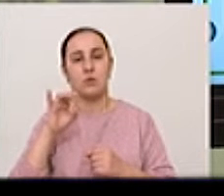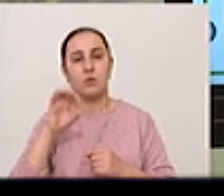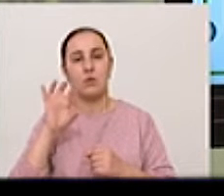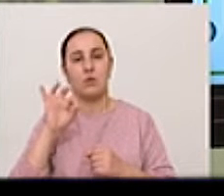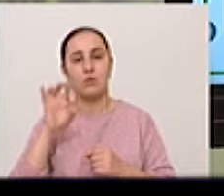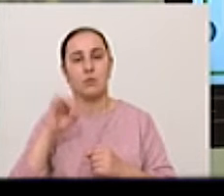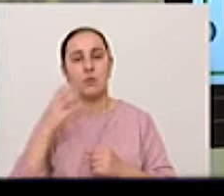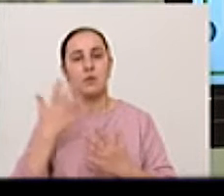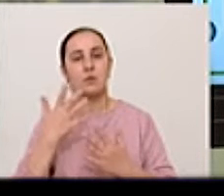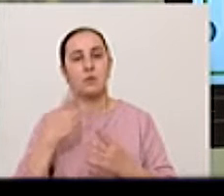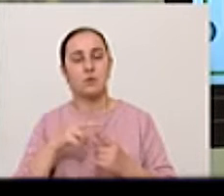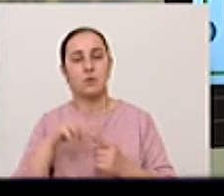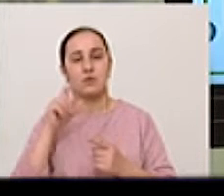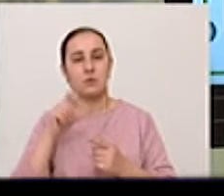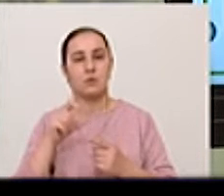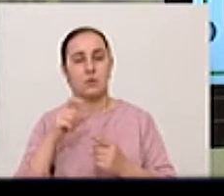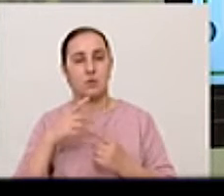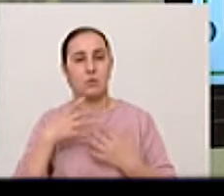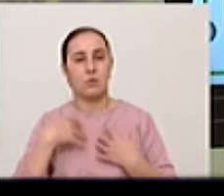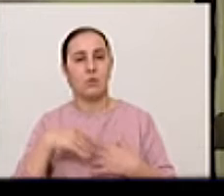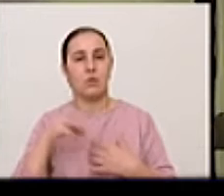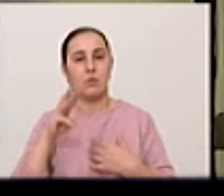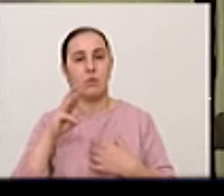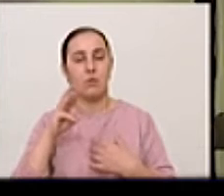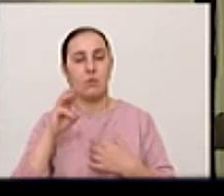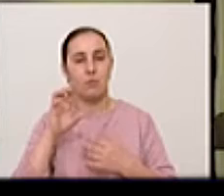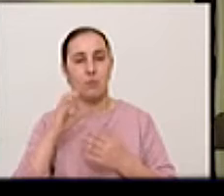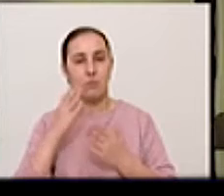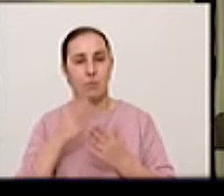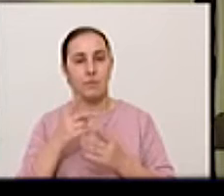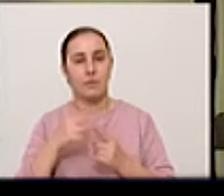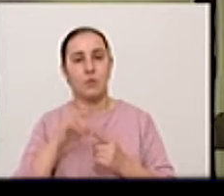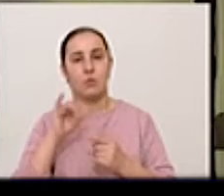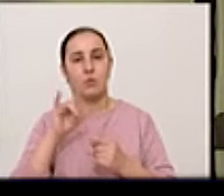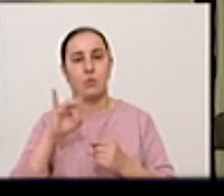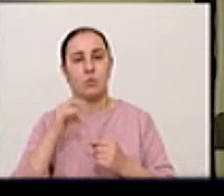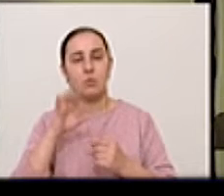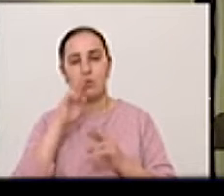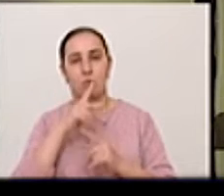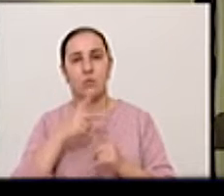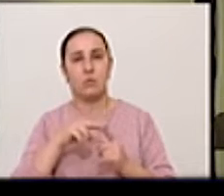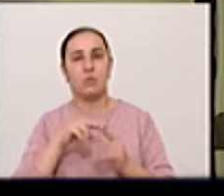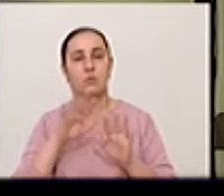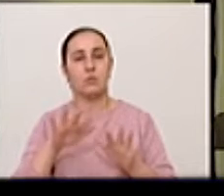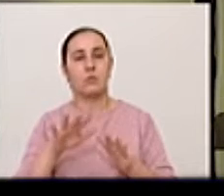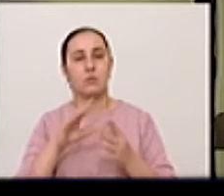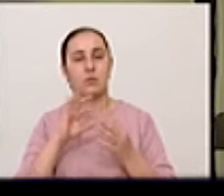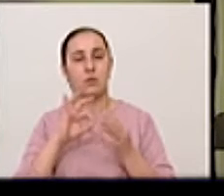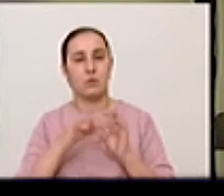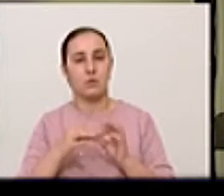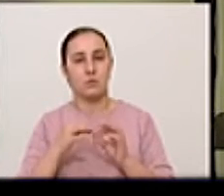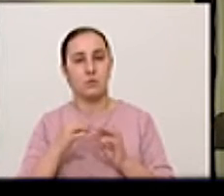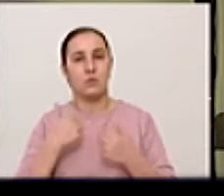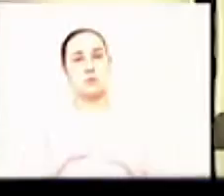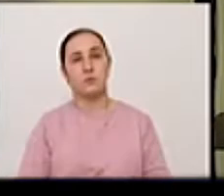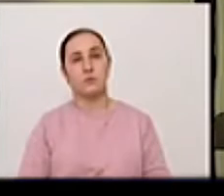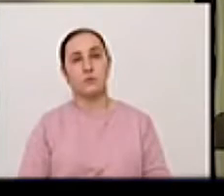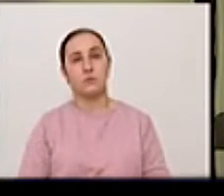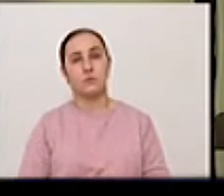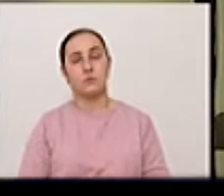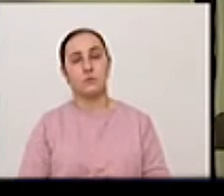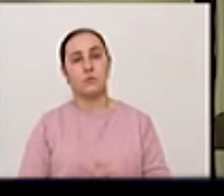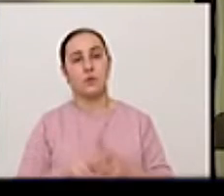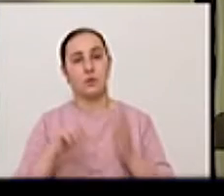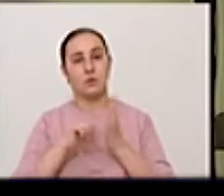qandaydir kishi, ko'ylakbob mato. Demak, urg'u noto'g'ri qo'llangan o'rinlarni aniqlashga harakat qilasiz.